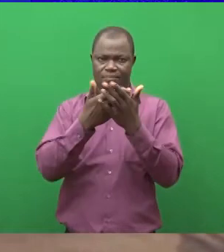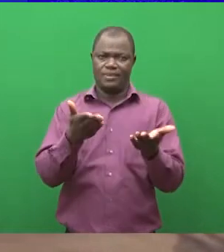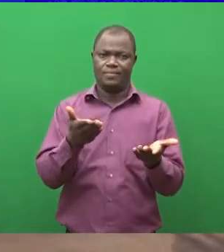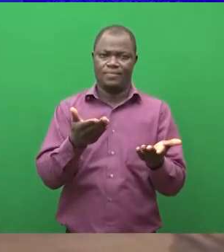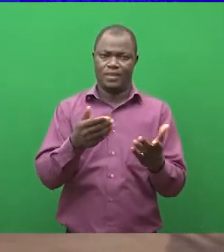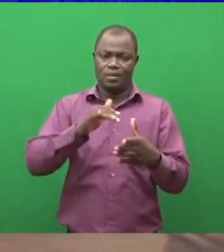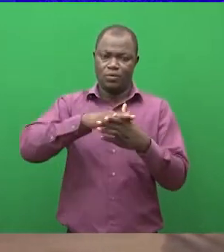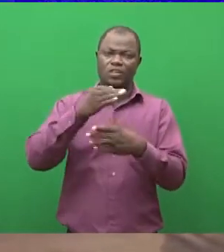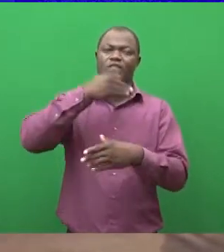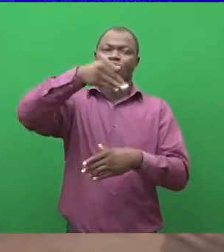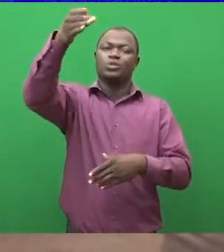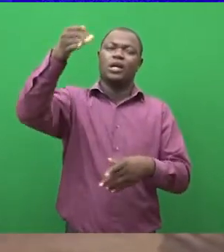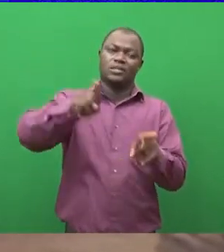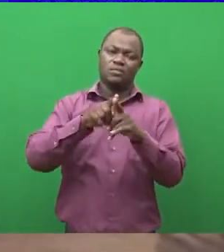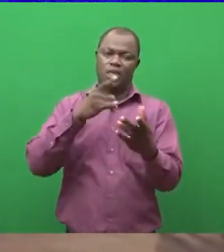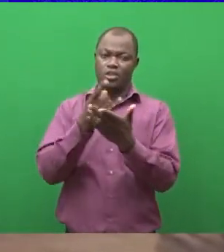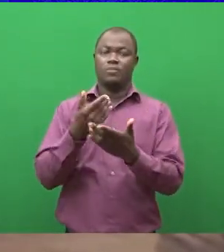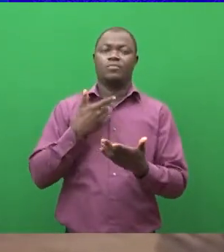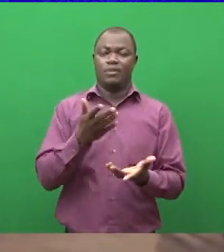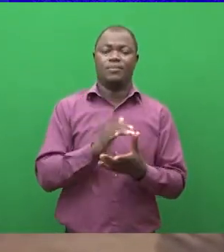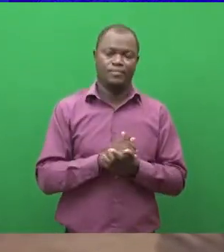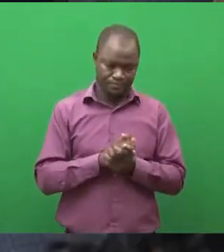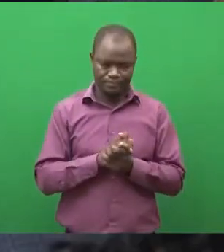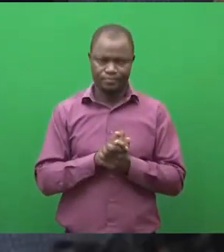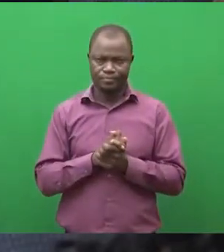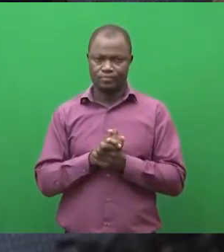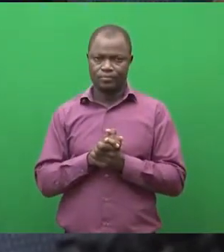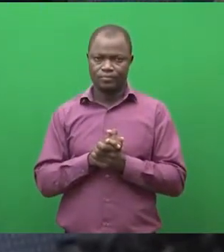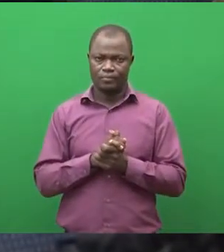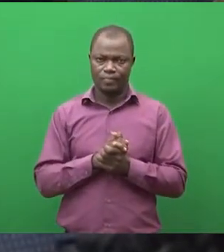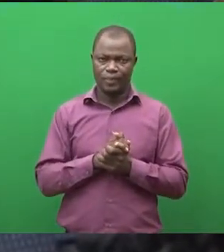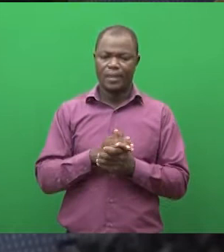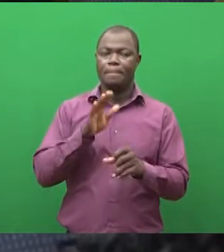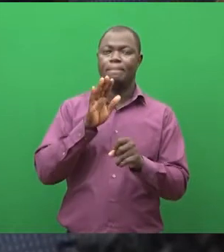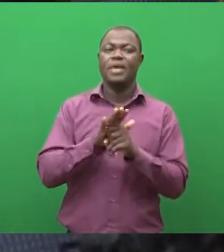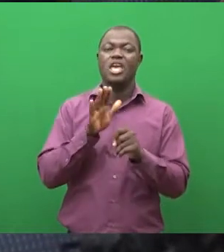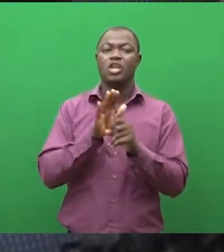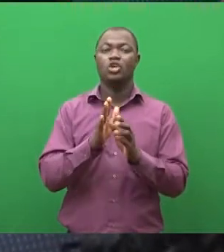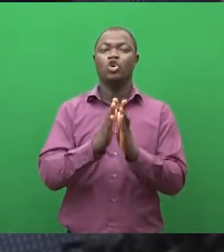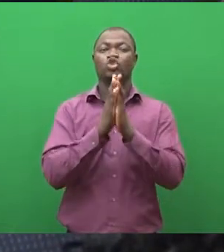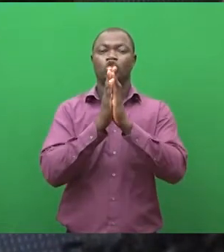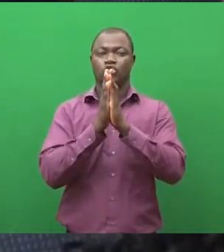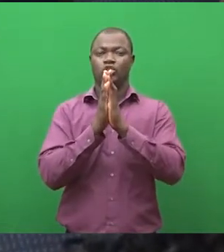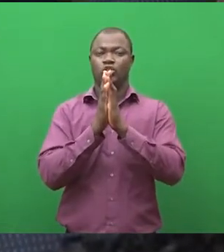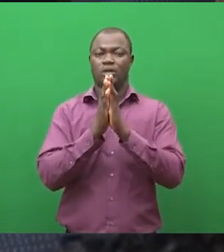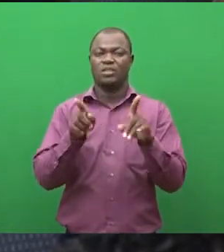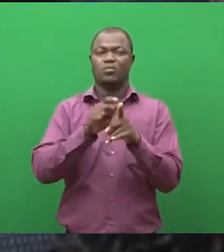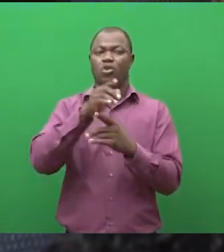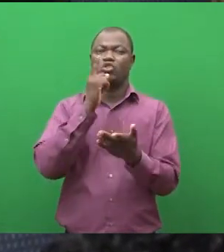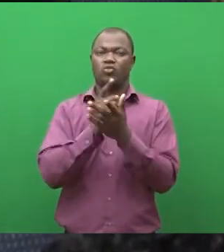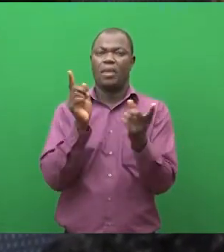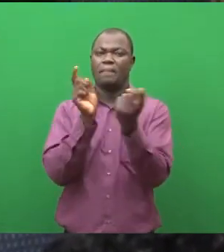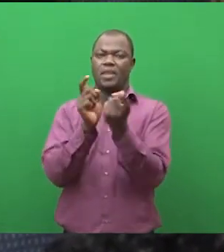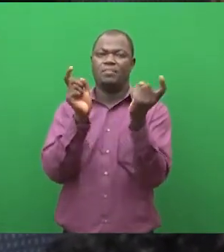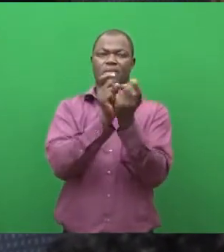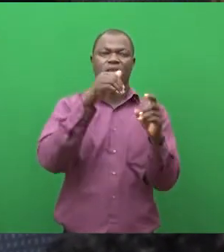tese tinozoputirwa mudzidzo iyoyo. Ndoi pamure vamwene. Machechi mazhinji anoita misangano